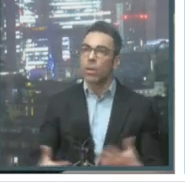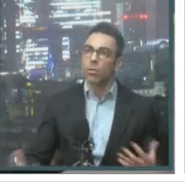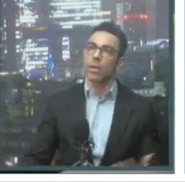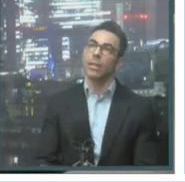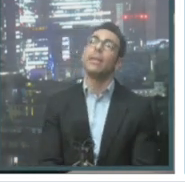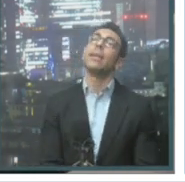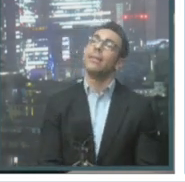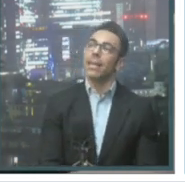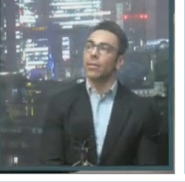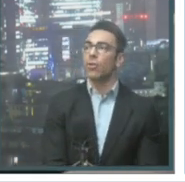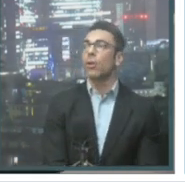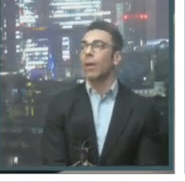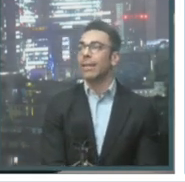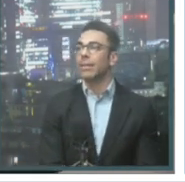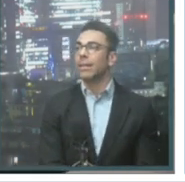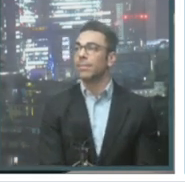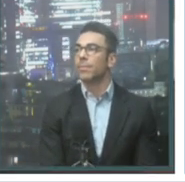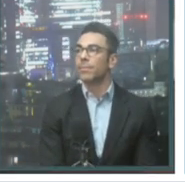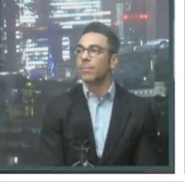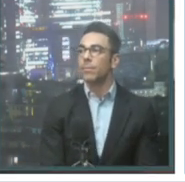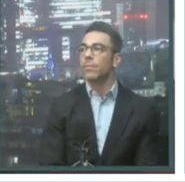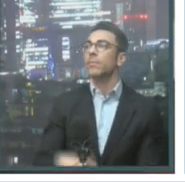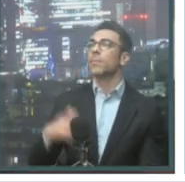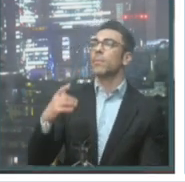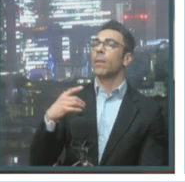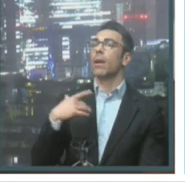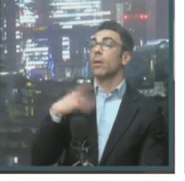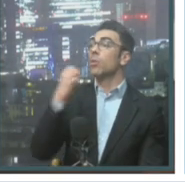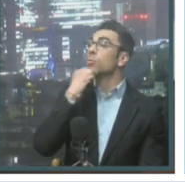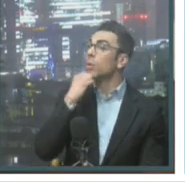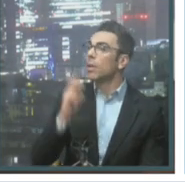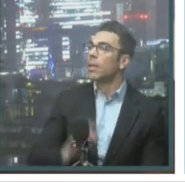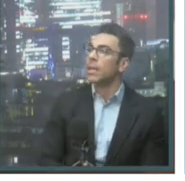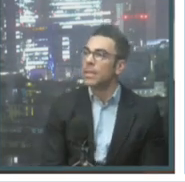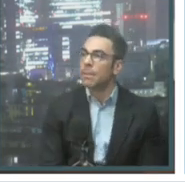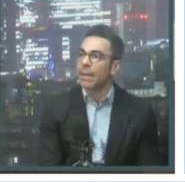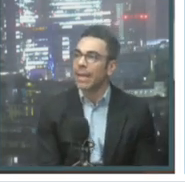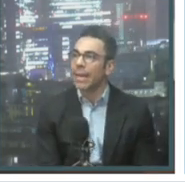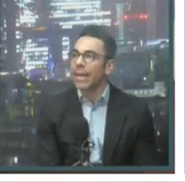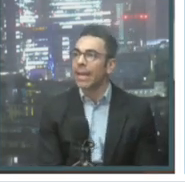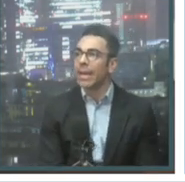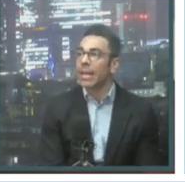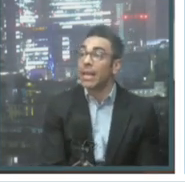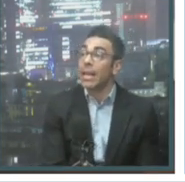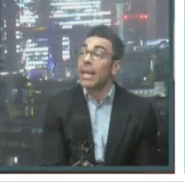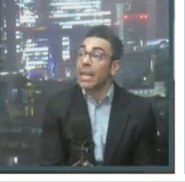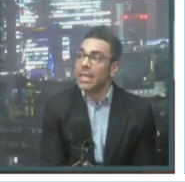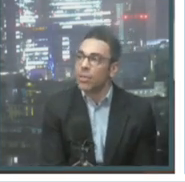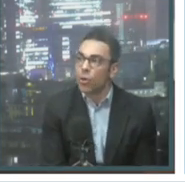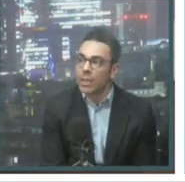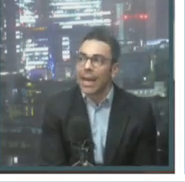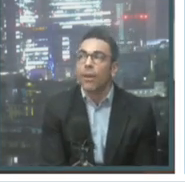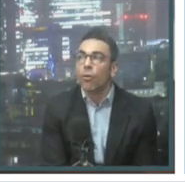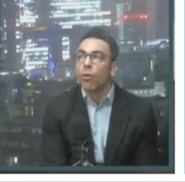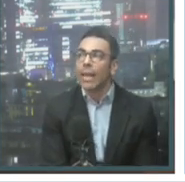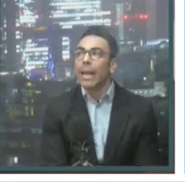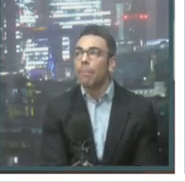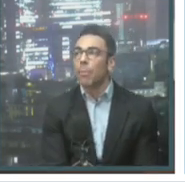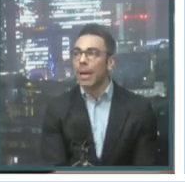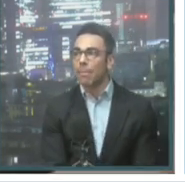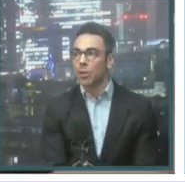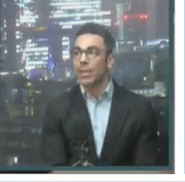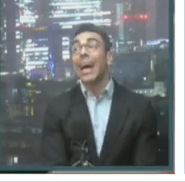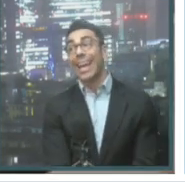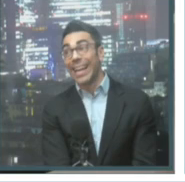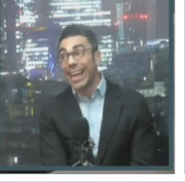creare una sorta di interazione con altri ed eseguito da subito si sono sì perché i sordi hanno le